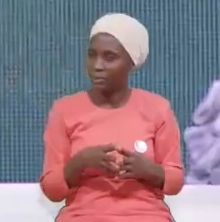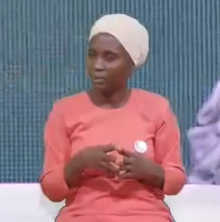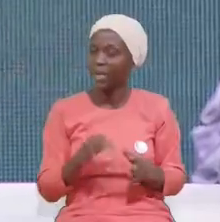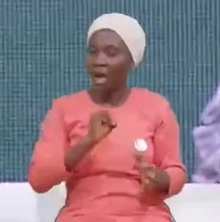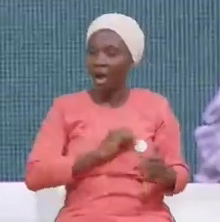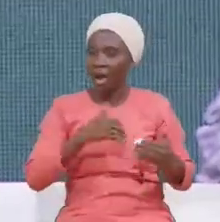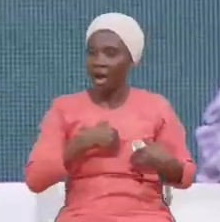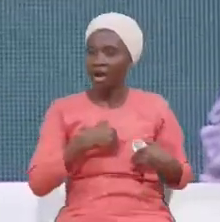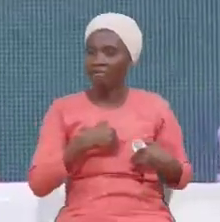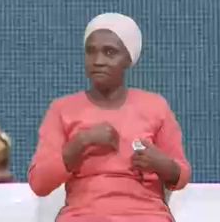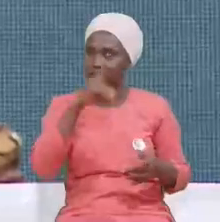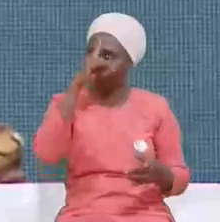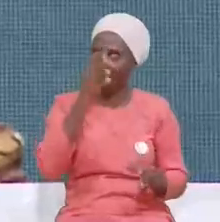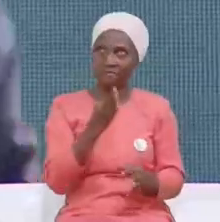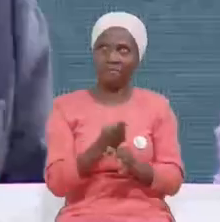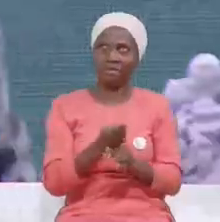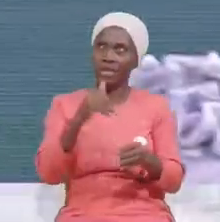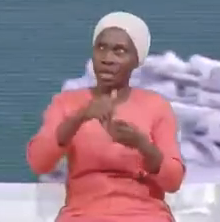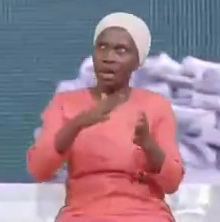j'ai confiance en mon Dieu.